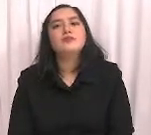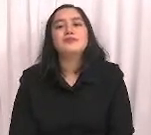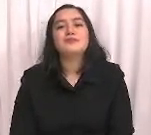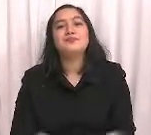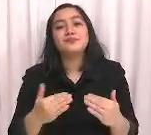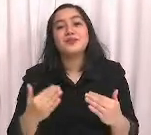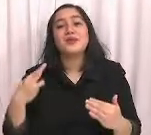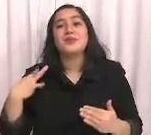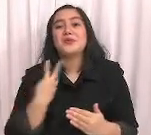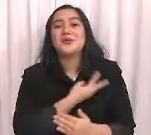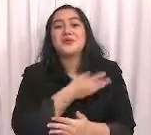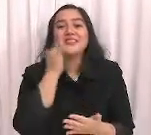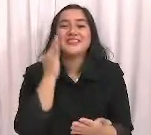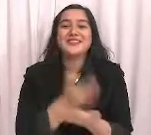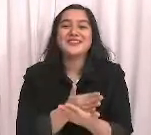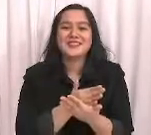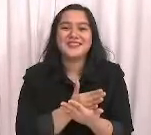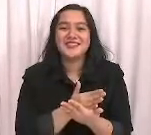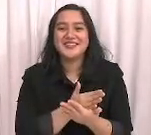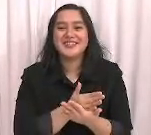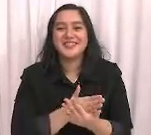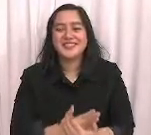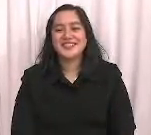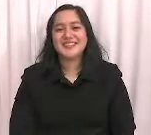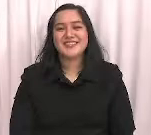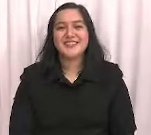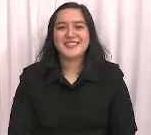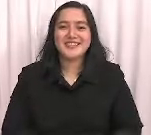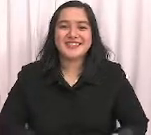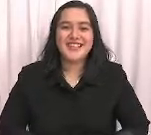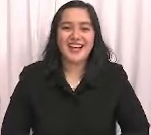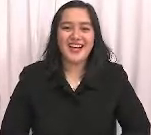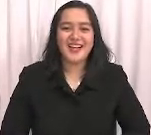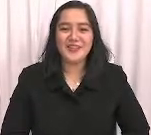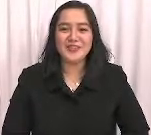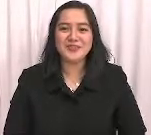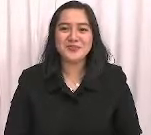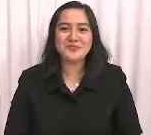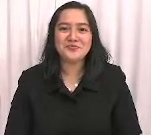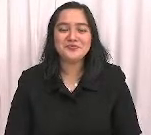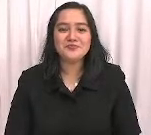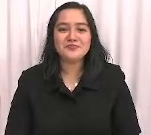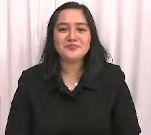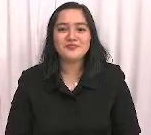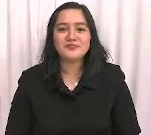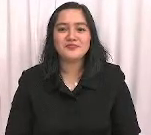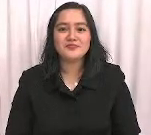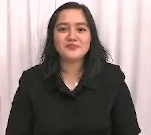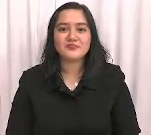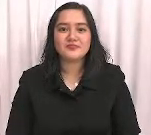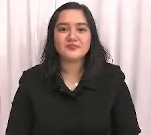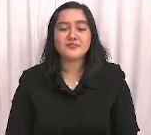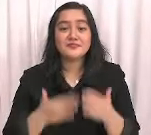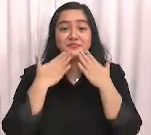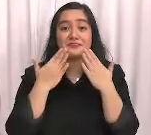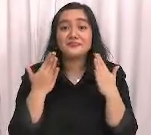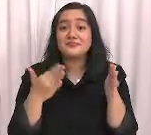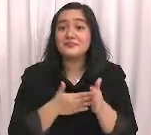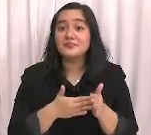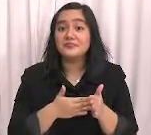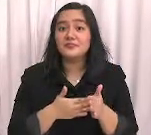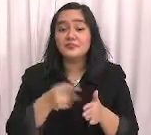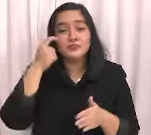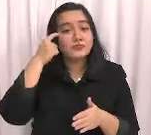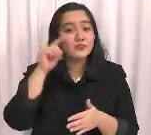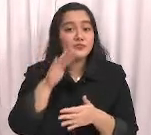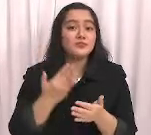yung magsasara na talaga, mga kapatid. Medyo mahaba pa, eh. No? At Maraming salamat muli sa lahat ng